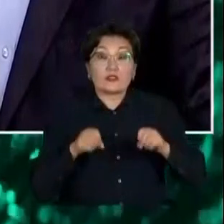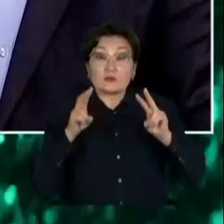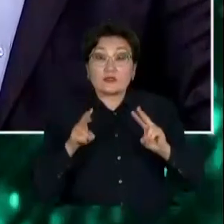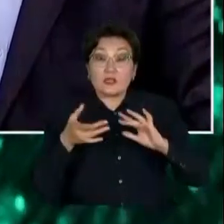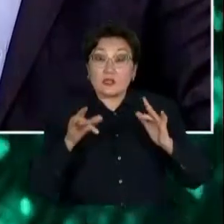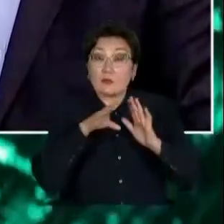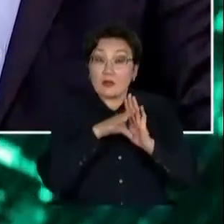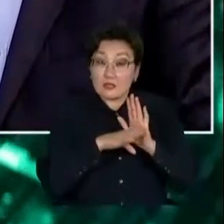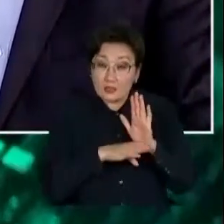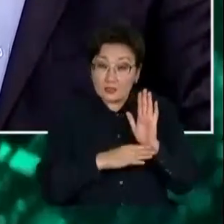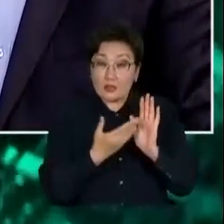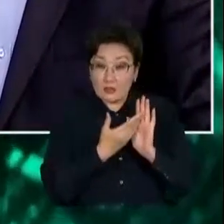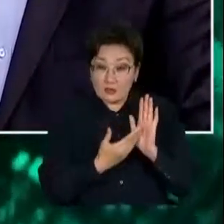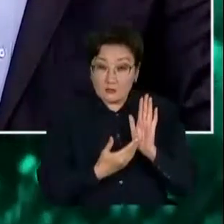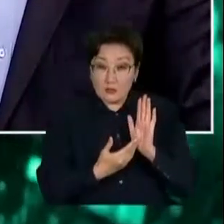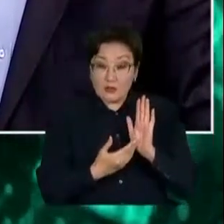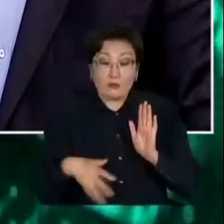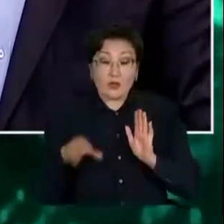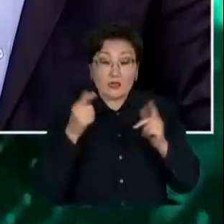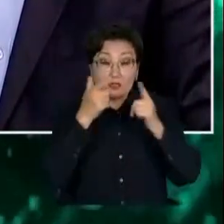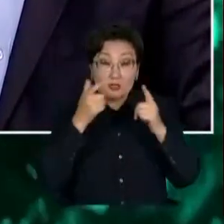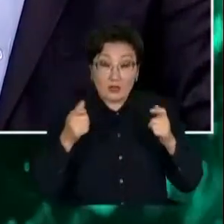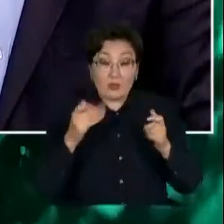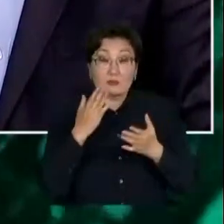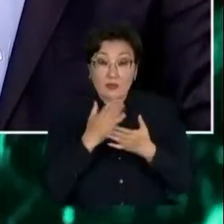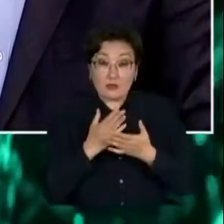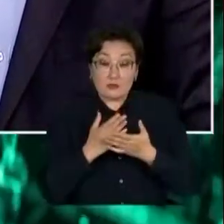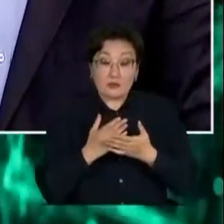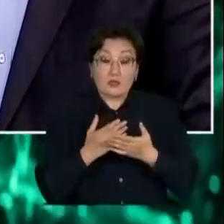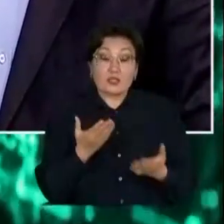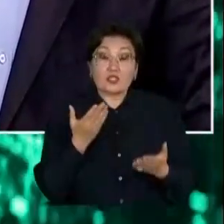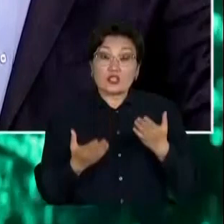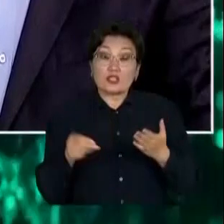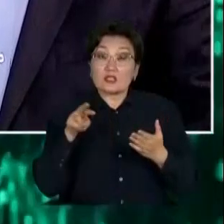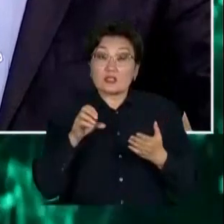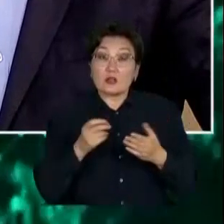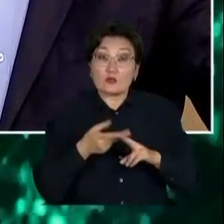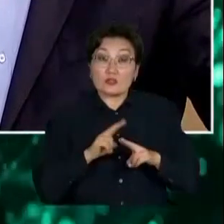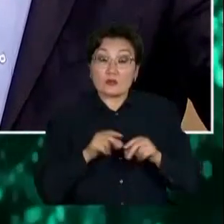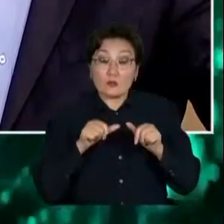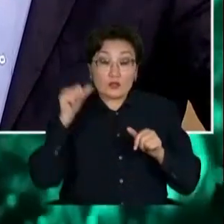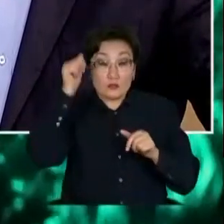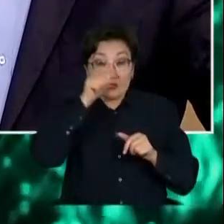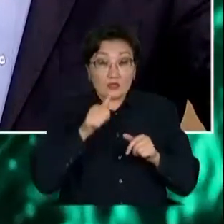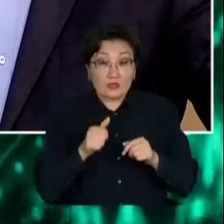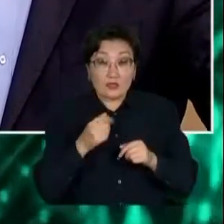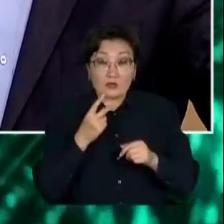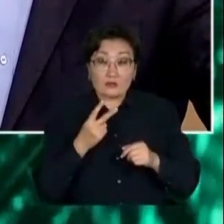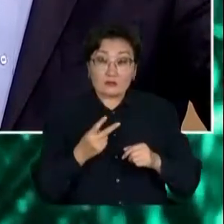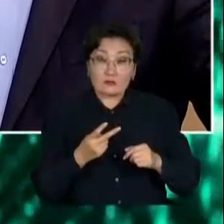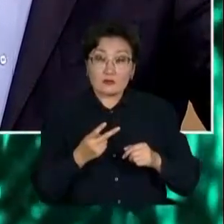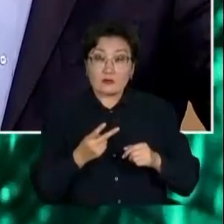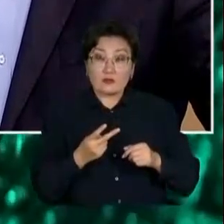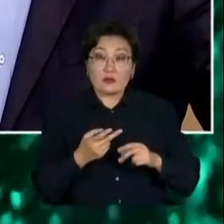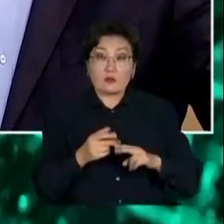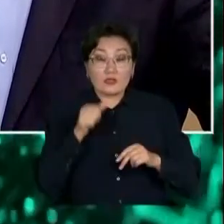budgetopenalmaty.kz порталында барлық ақпарат берілген. Ал егер де осы ағымдағы жылға қарайтын